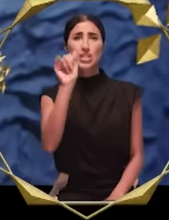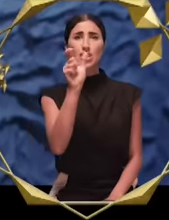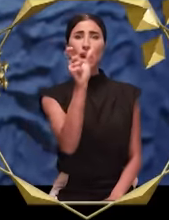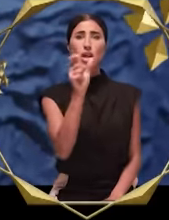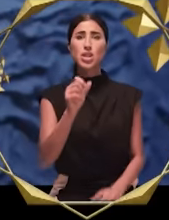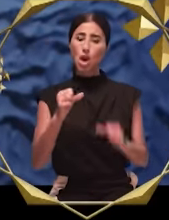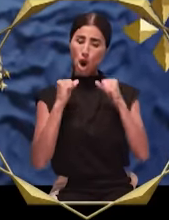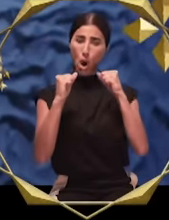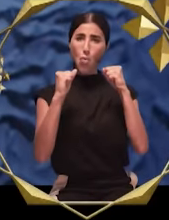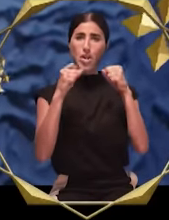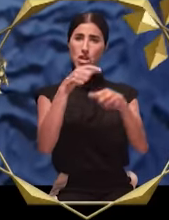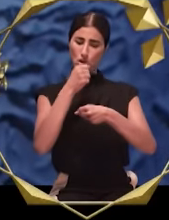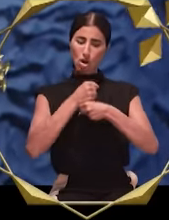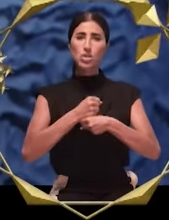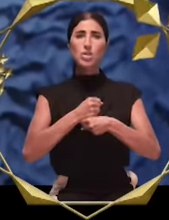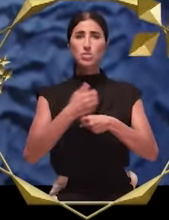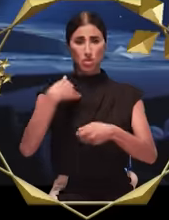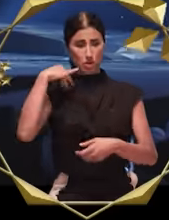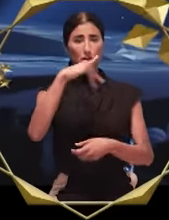شيئا اصمدي زين